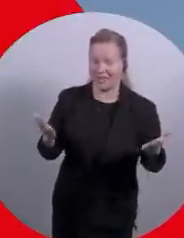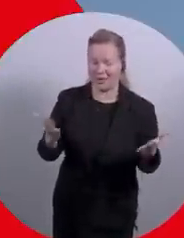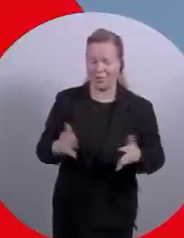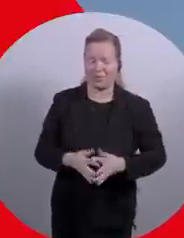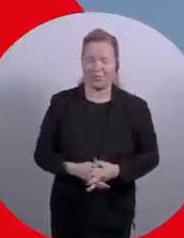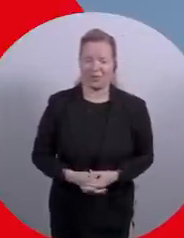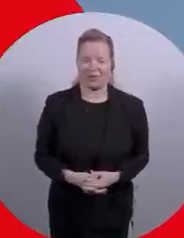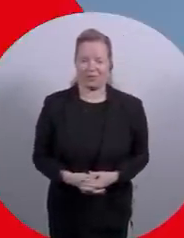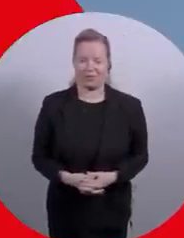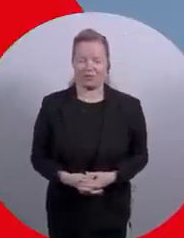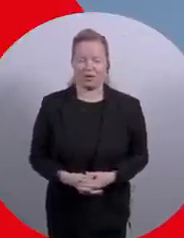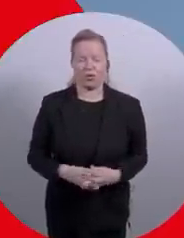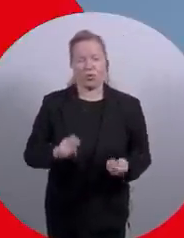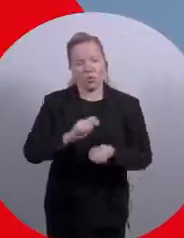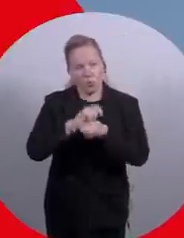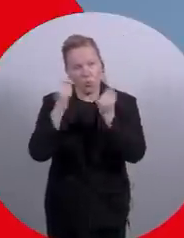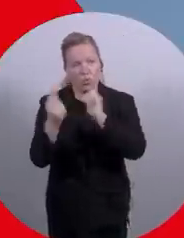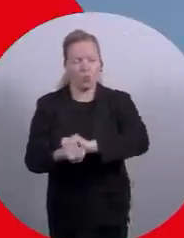umgewandelt